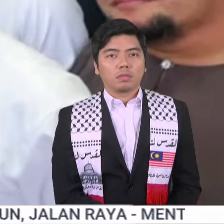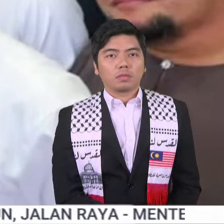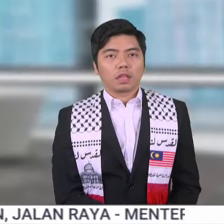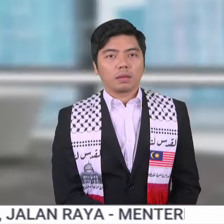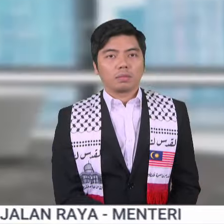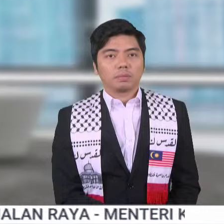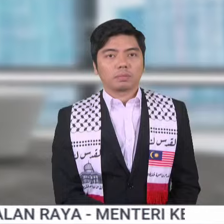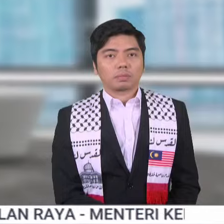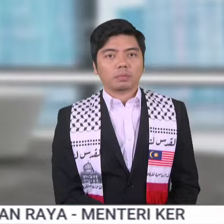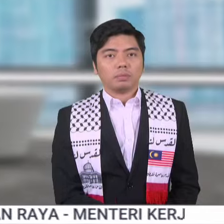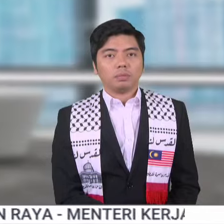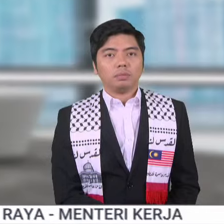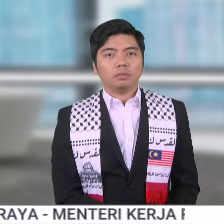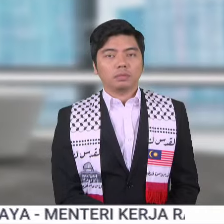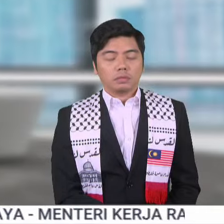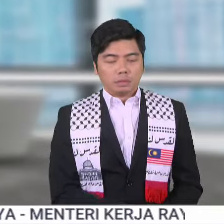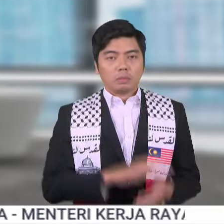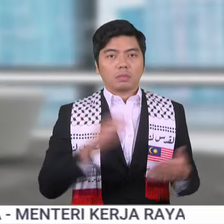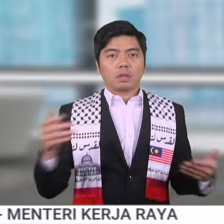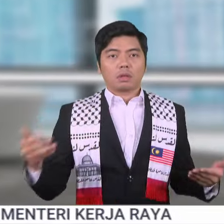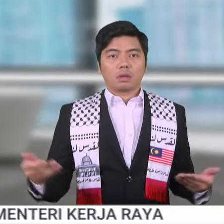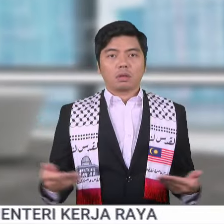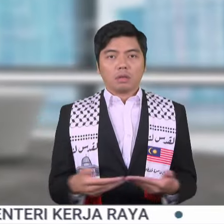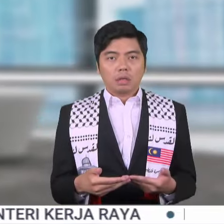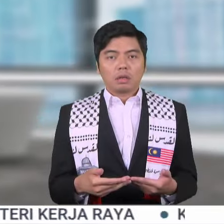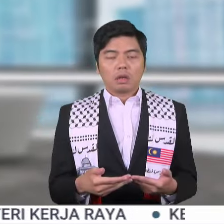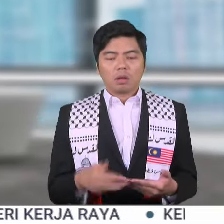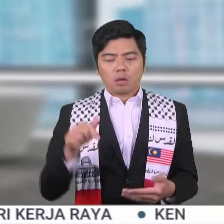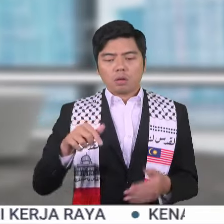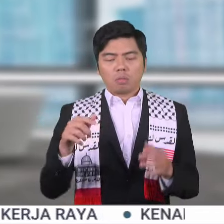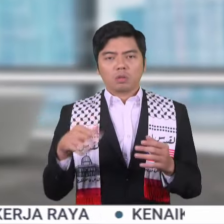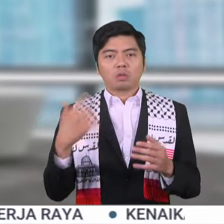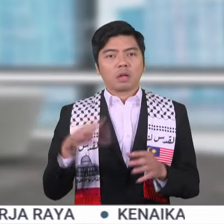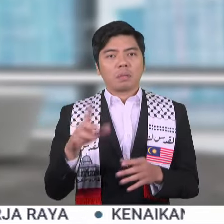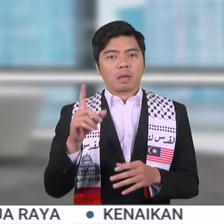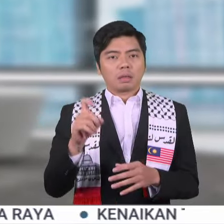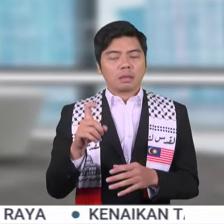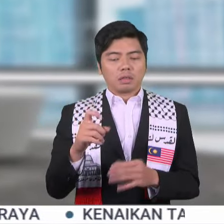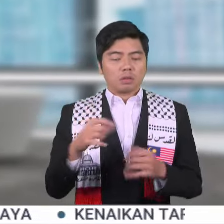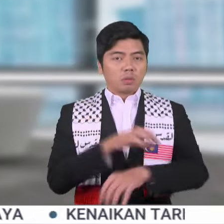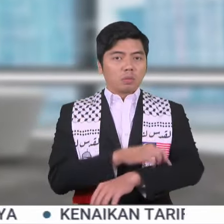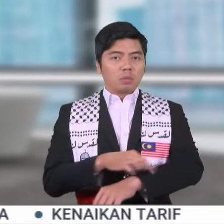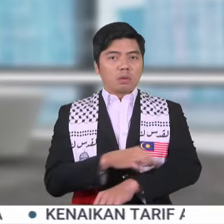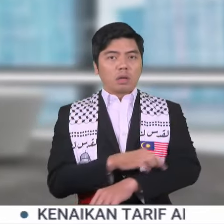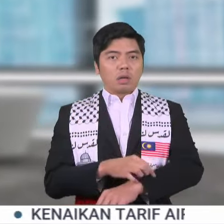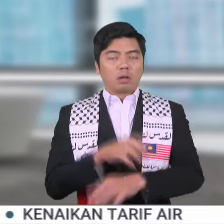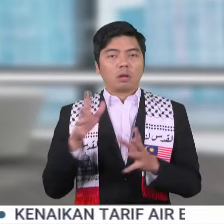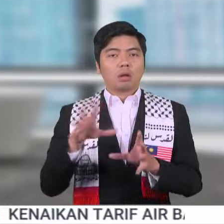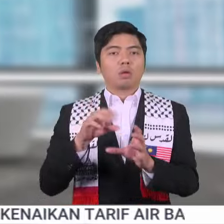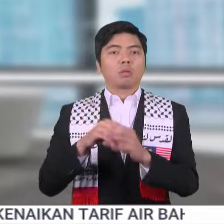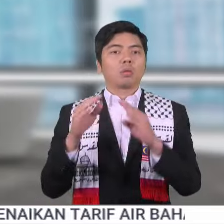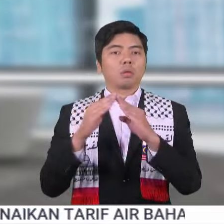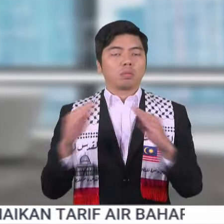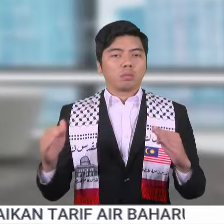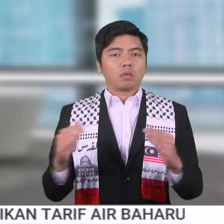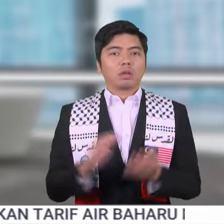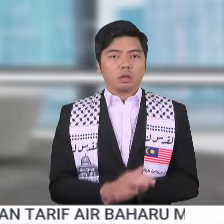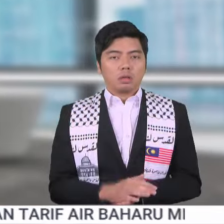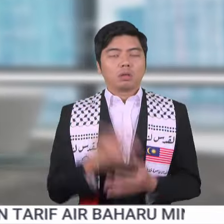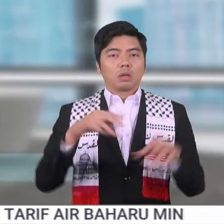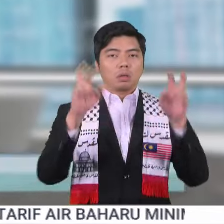r000 susulan penemuan rangka tidak sempurna di sebuah rumah terbiar sampel patologi dari jabatan forensik